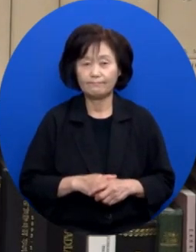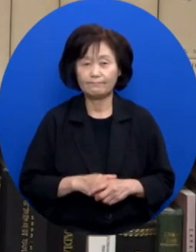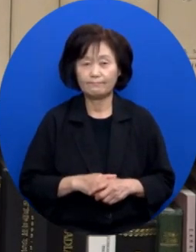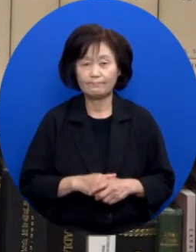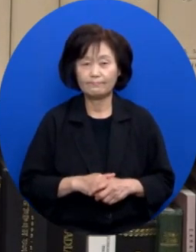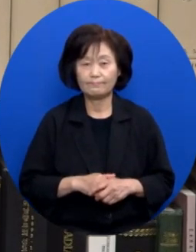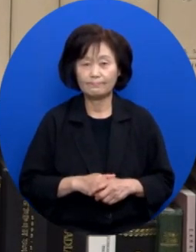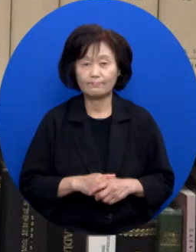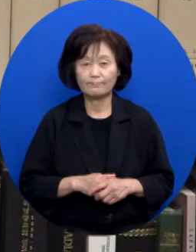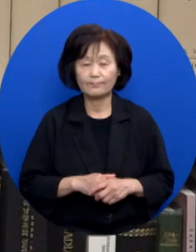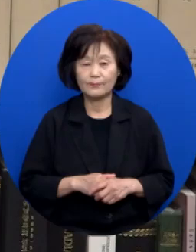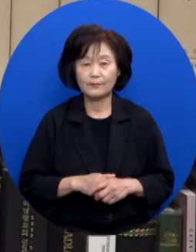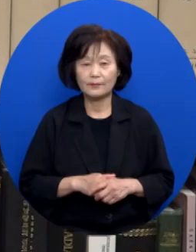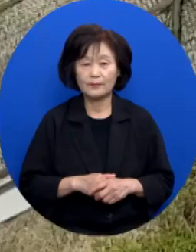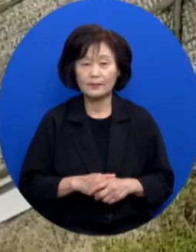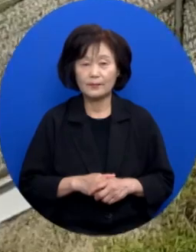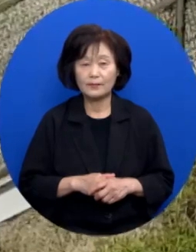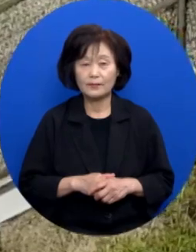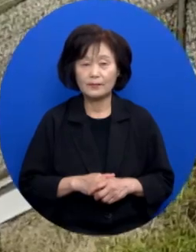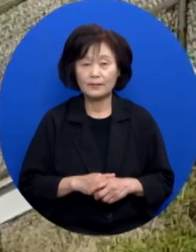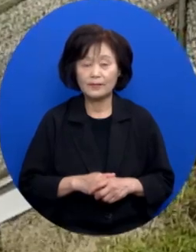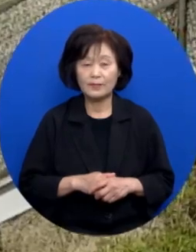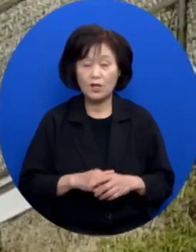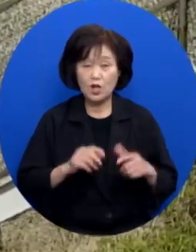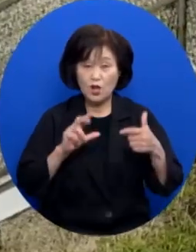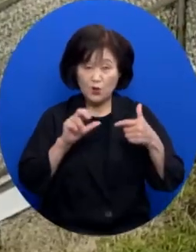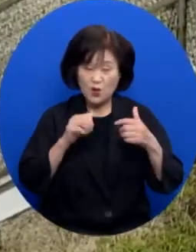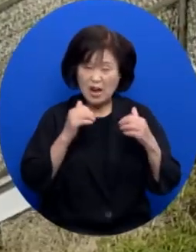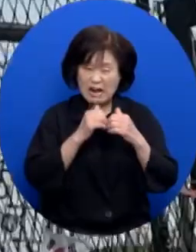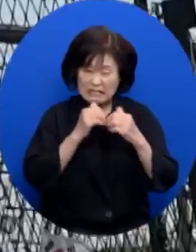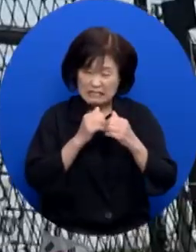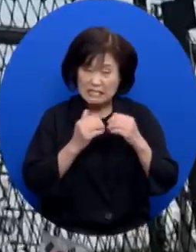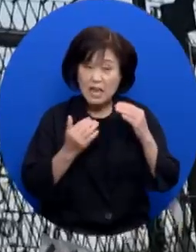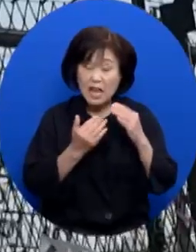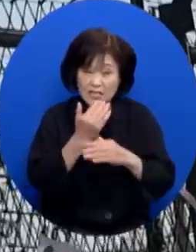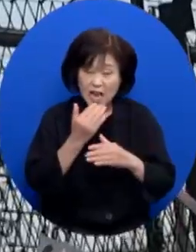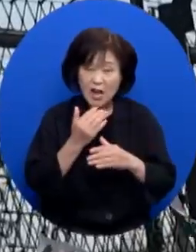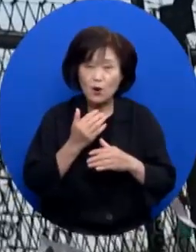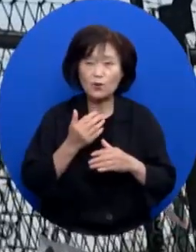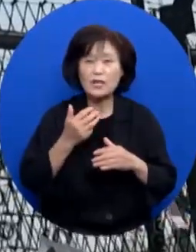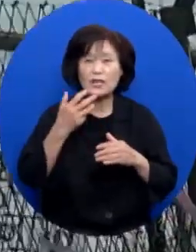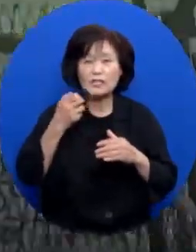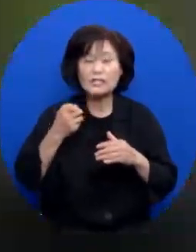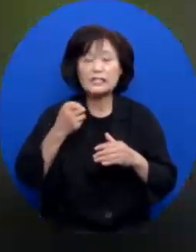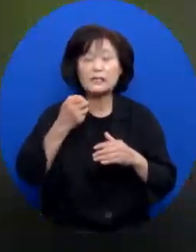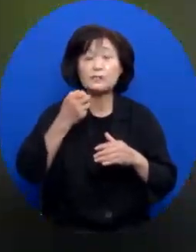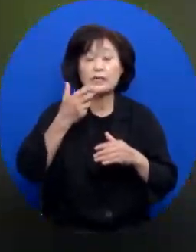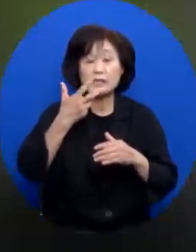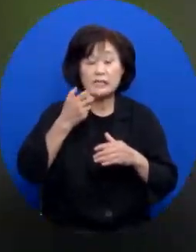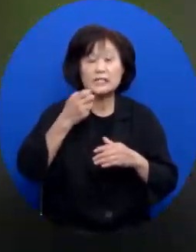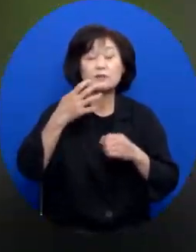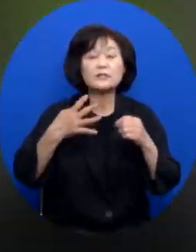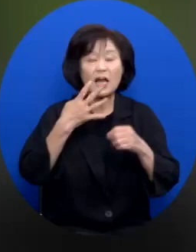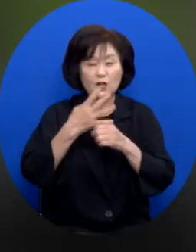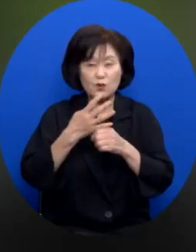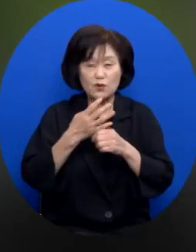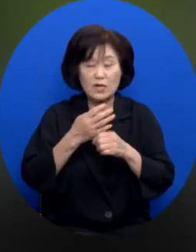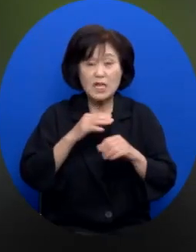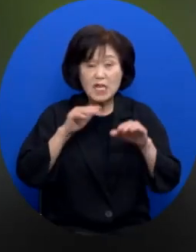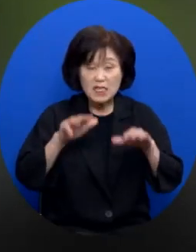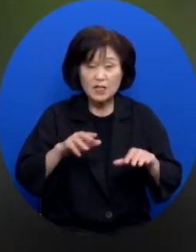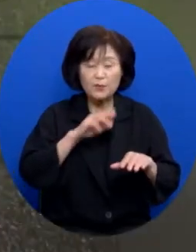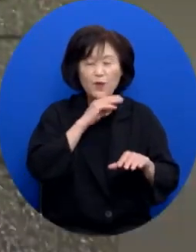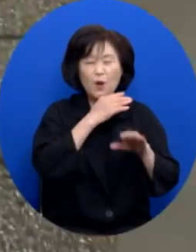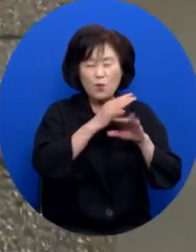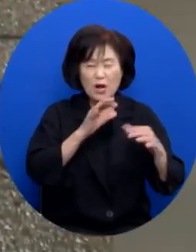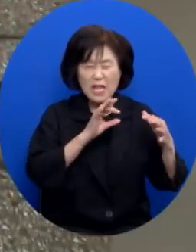모멘텀으로 삼게 되었습니다 전쟁발발 74주년을 맞은 지금 북한의 계속된 노발 보이지